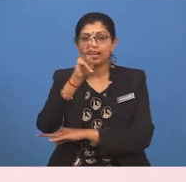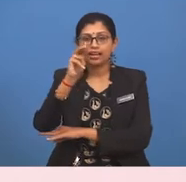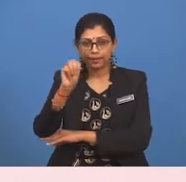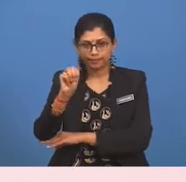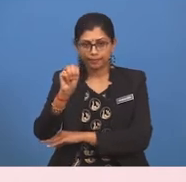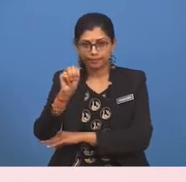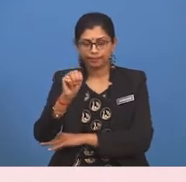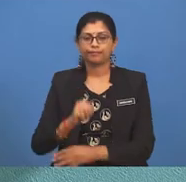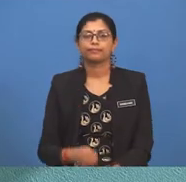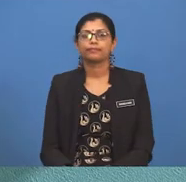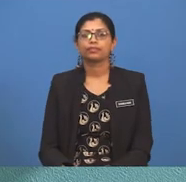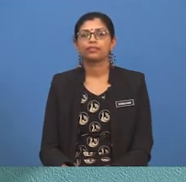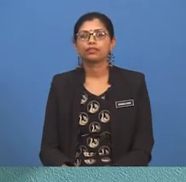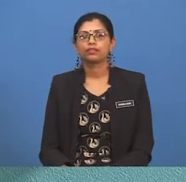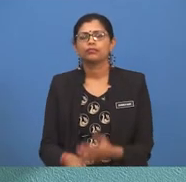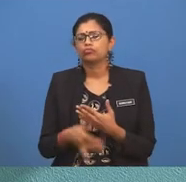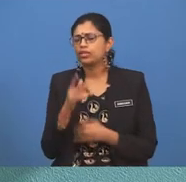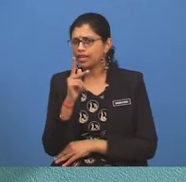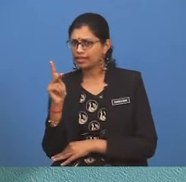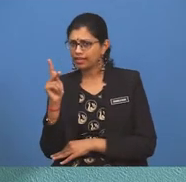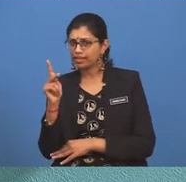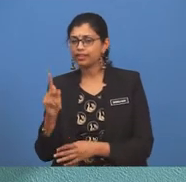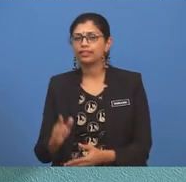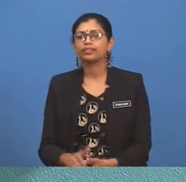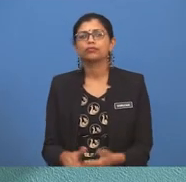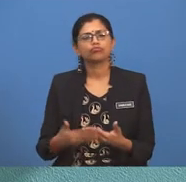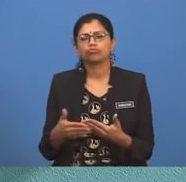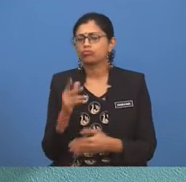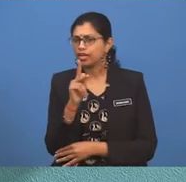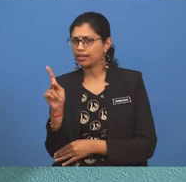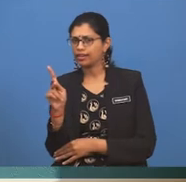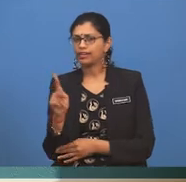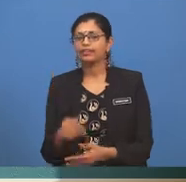848 ringgit. Mudahkan murid-murid jika kita faham?